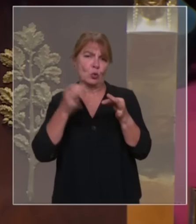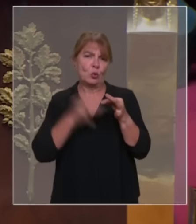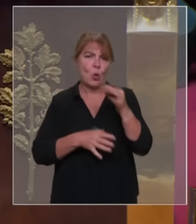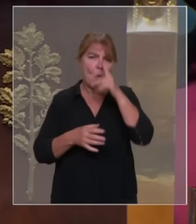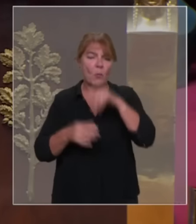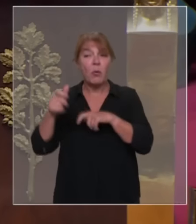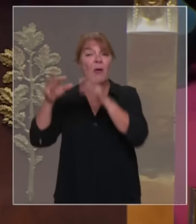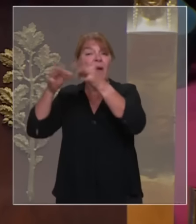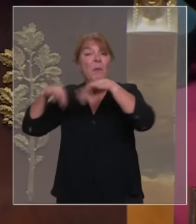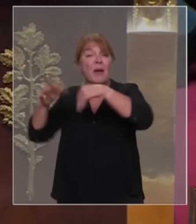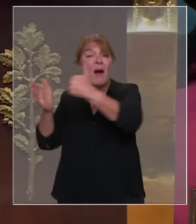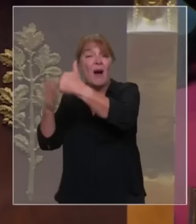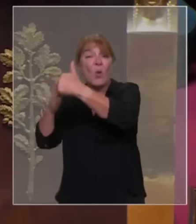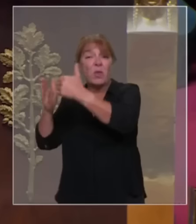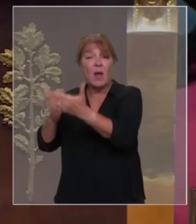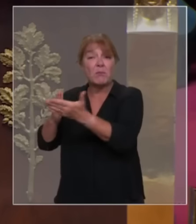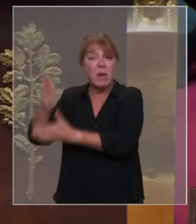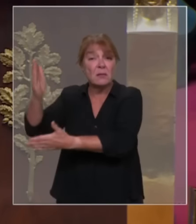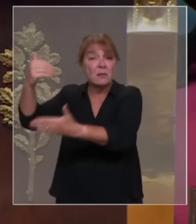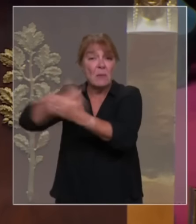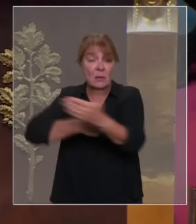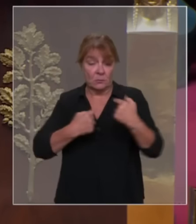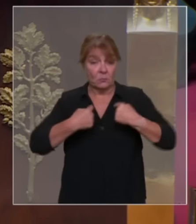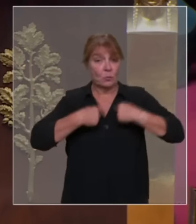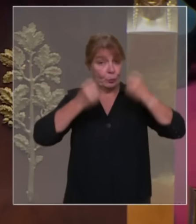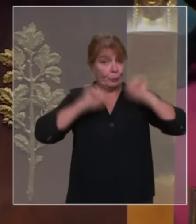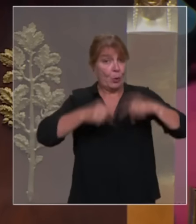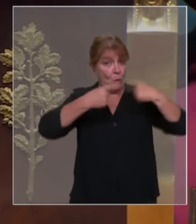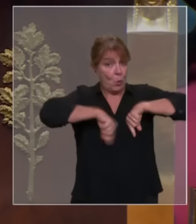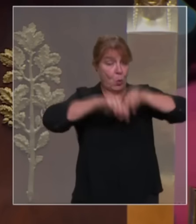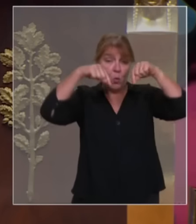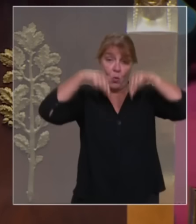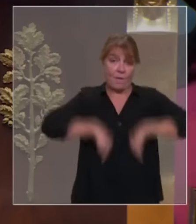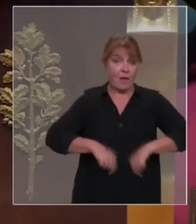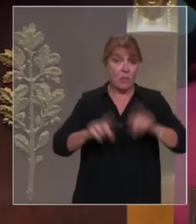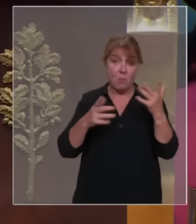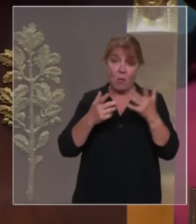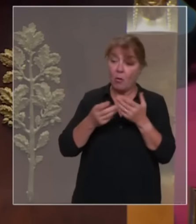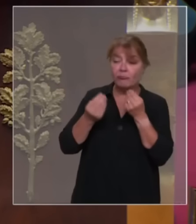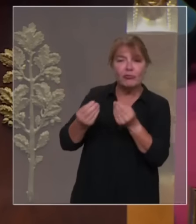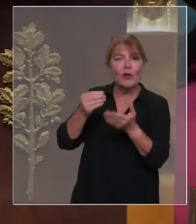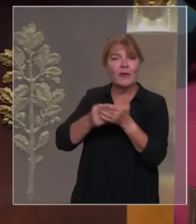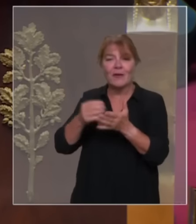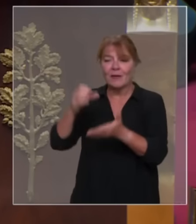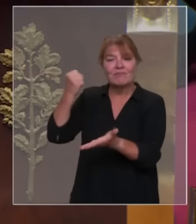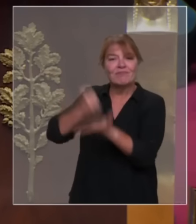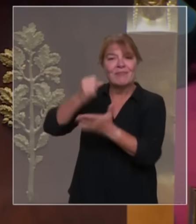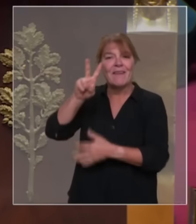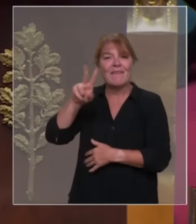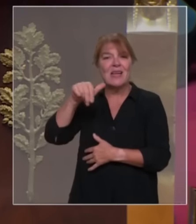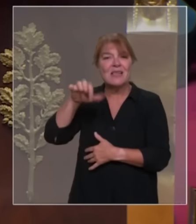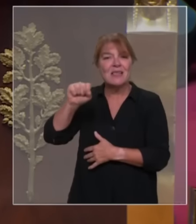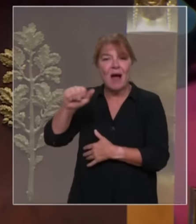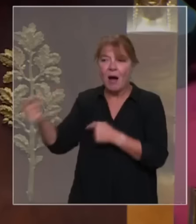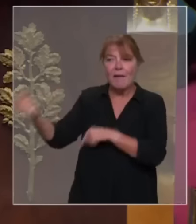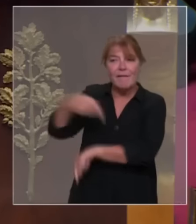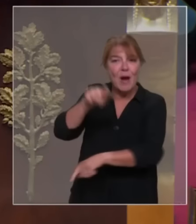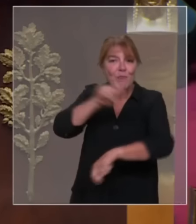transit. Le gouvernement ne s'interdira pas de conditionner davantage l'octroi de visa à l'obtention de laissez-passer